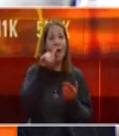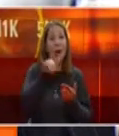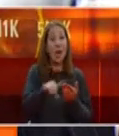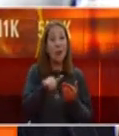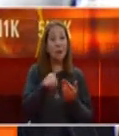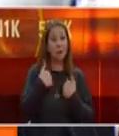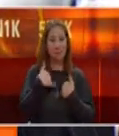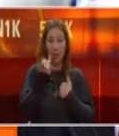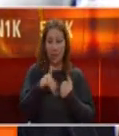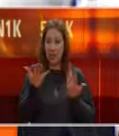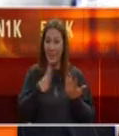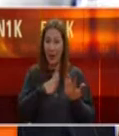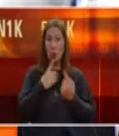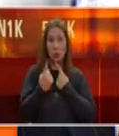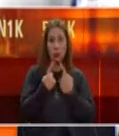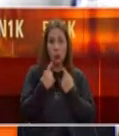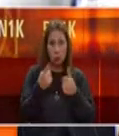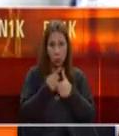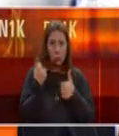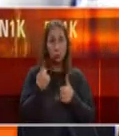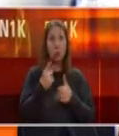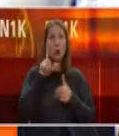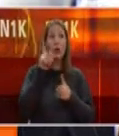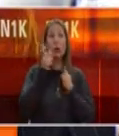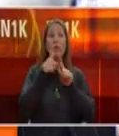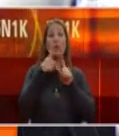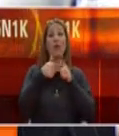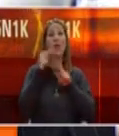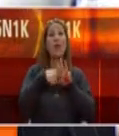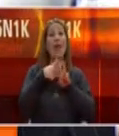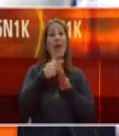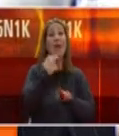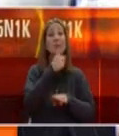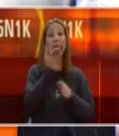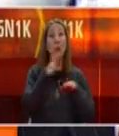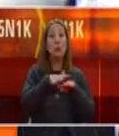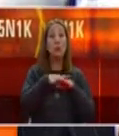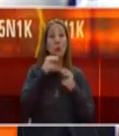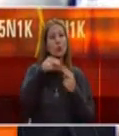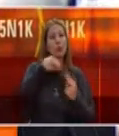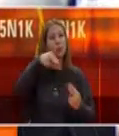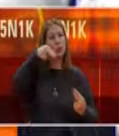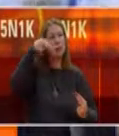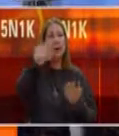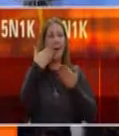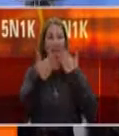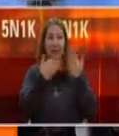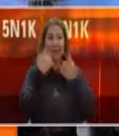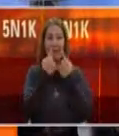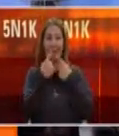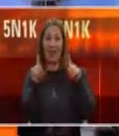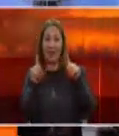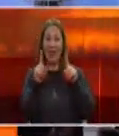haklarımız üzerine konuşuyoruz öncelikle. Lütfiye Hanım, ben bu sizin ne yaptığınızı uzun uzun anlattık.